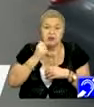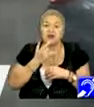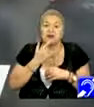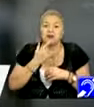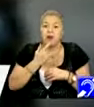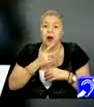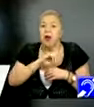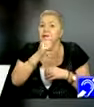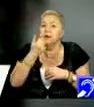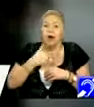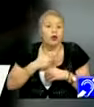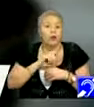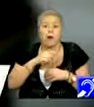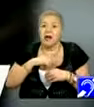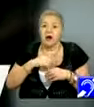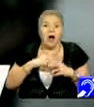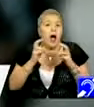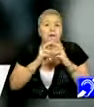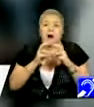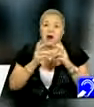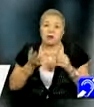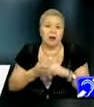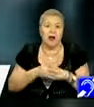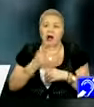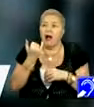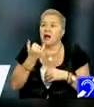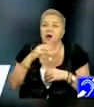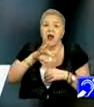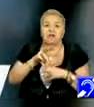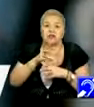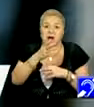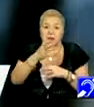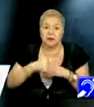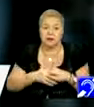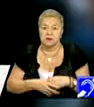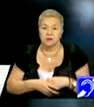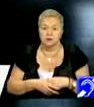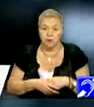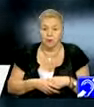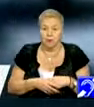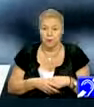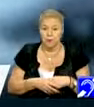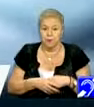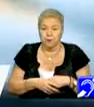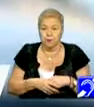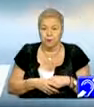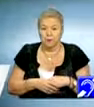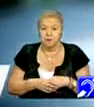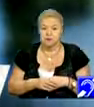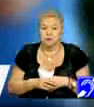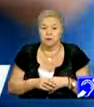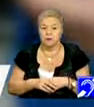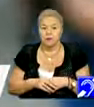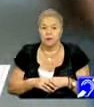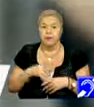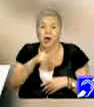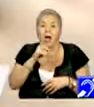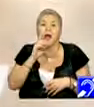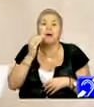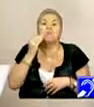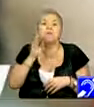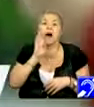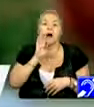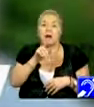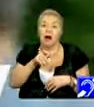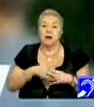aveau obiectele pe care sunt acuzați că le-au furat. Ce ați furat? Nimic. Sunt copiii dumneavoastră? Da. Ce au făcut